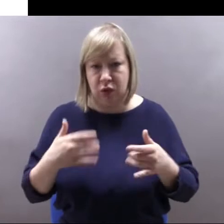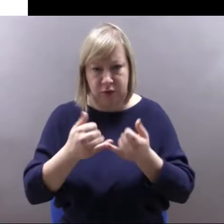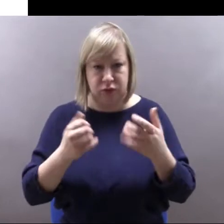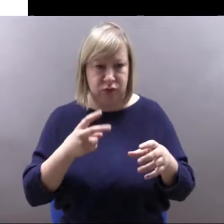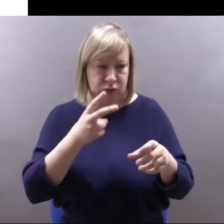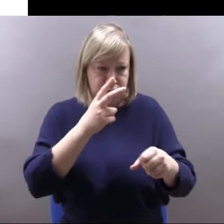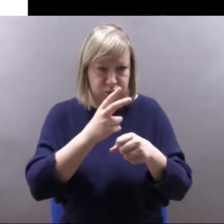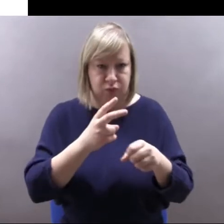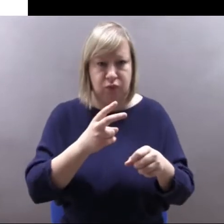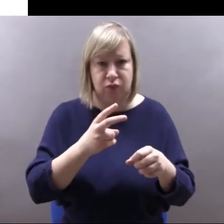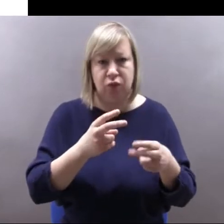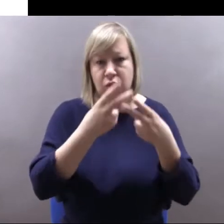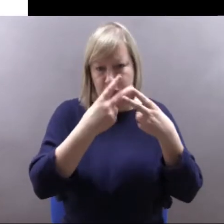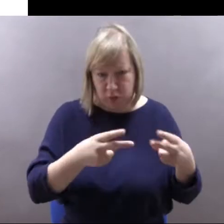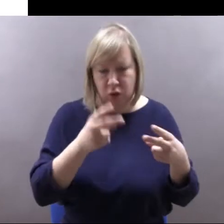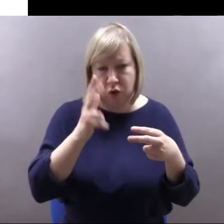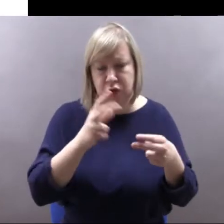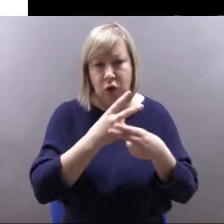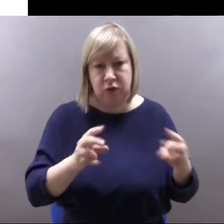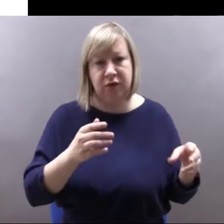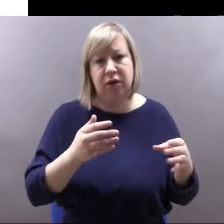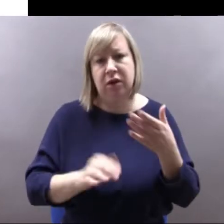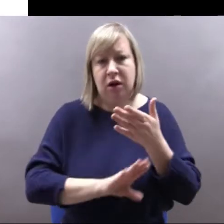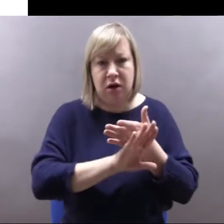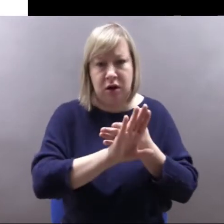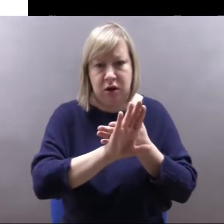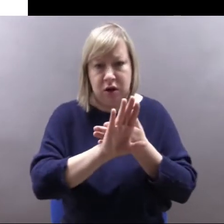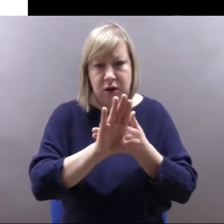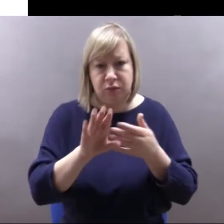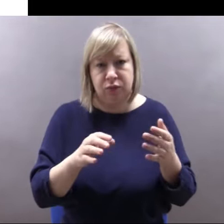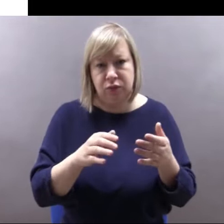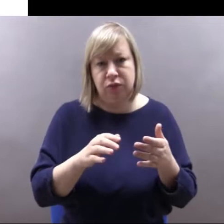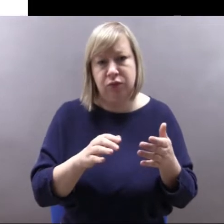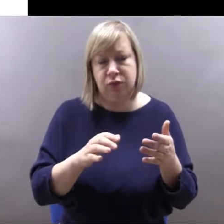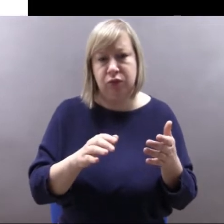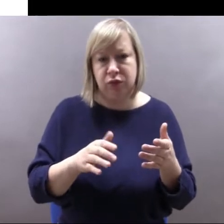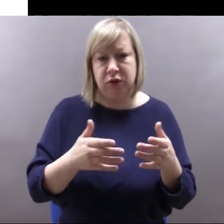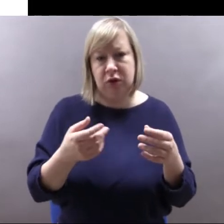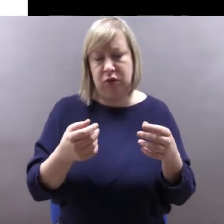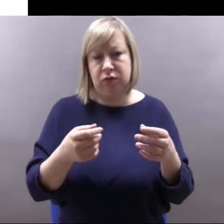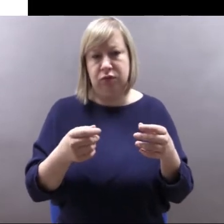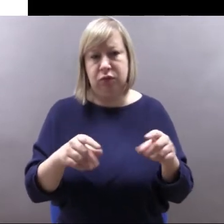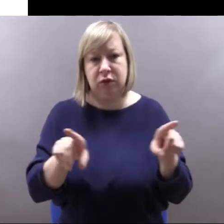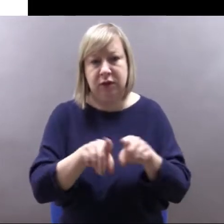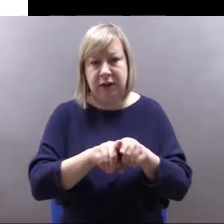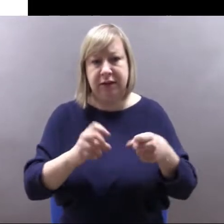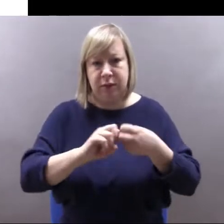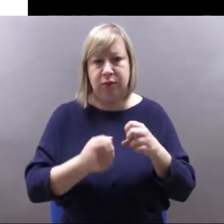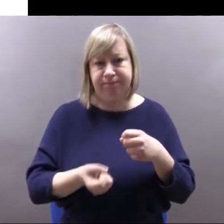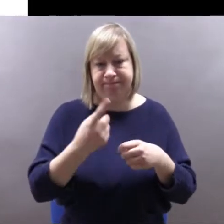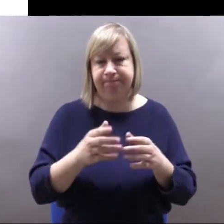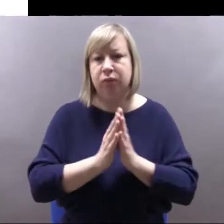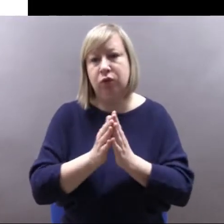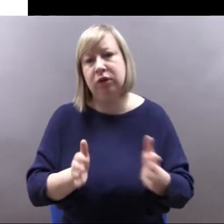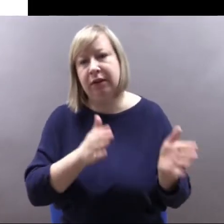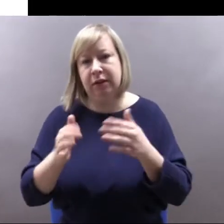Poproszę o następny slajd. Pierwszą taką inwestycją gigantyczną, którą